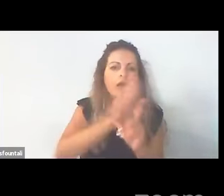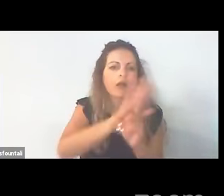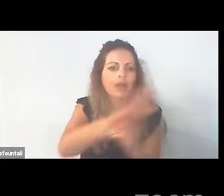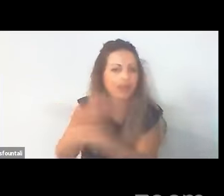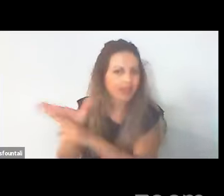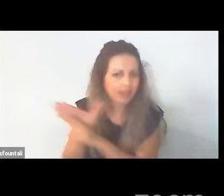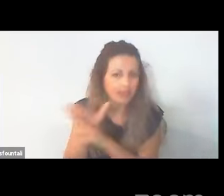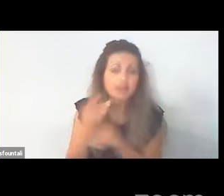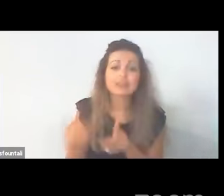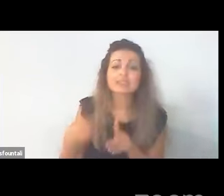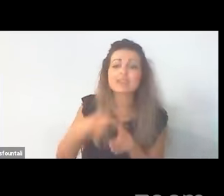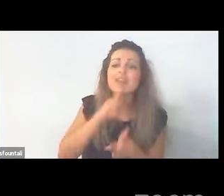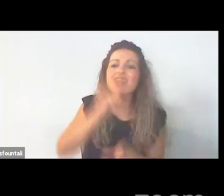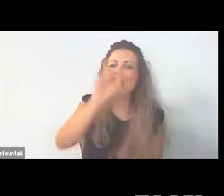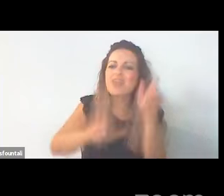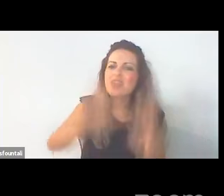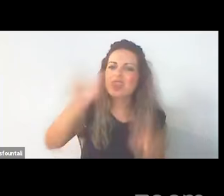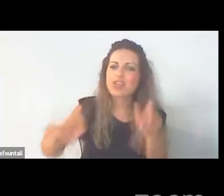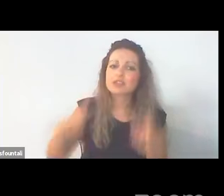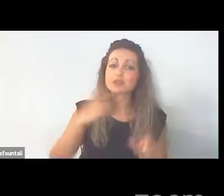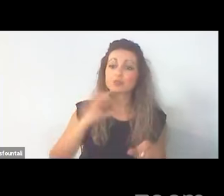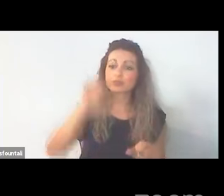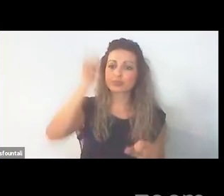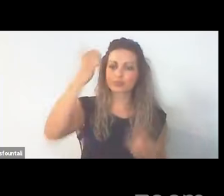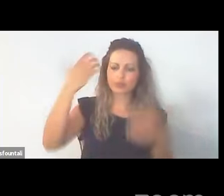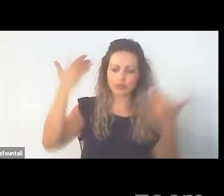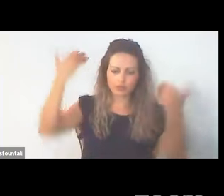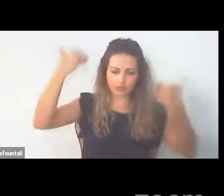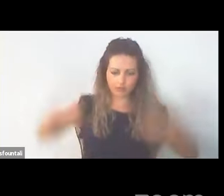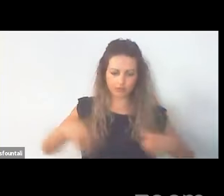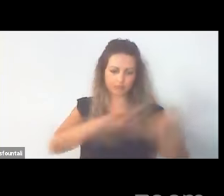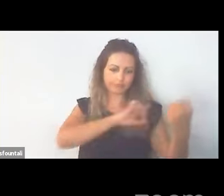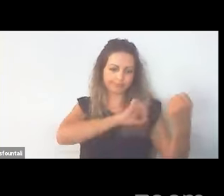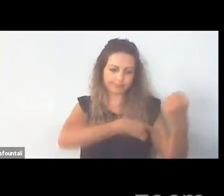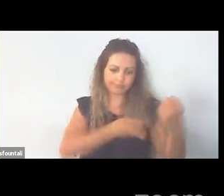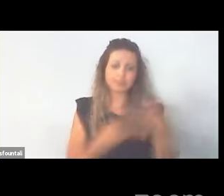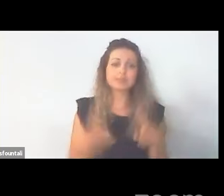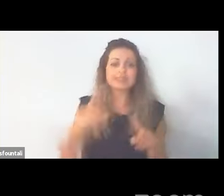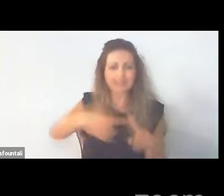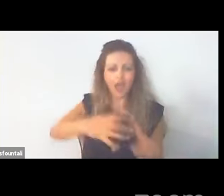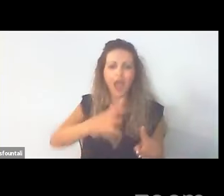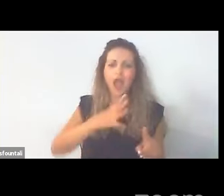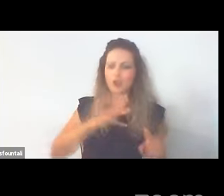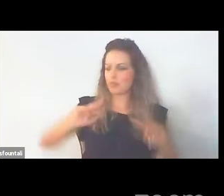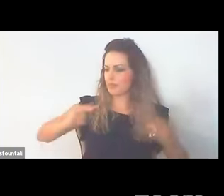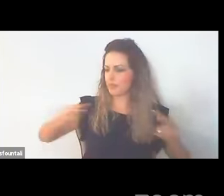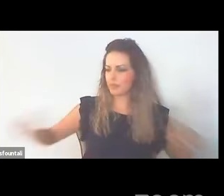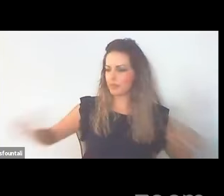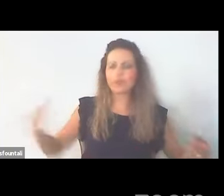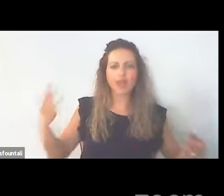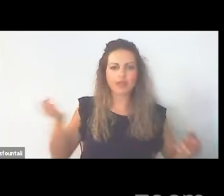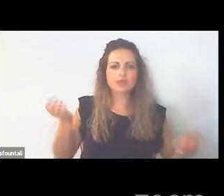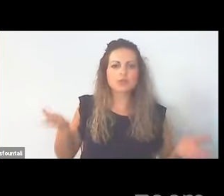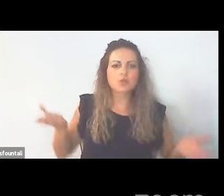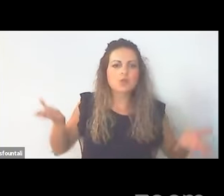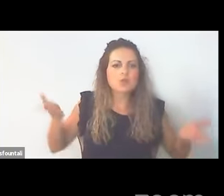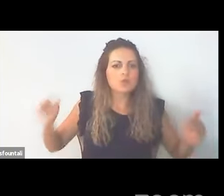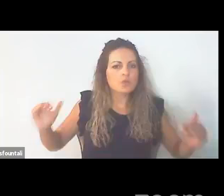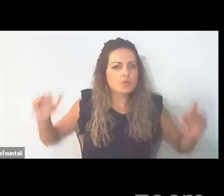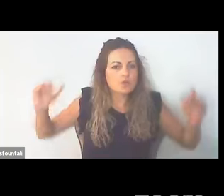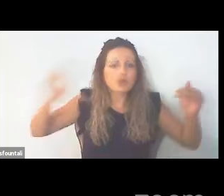ίδιες σε πρώτο βαθμό, αλλά και όλοι και όλες, και να ευαισθητοποιούνται και να εκπαιδεύονται οι κοινωνίες μας